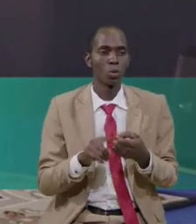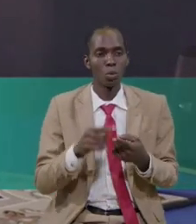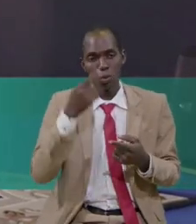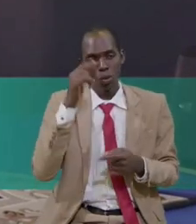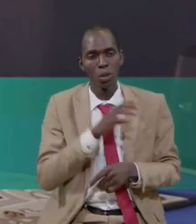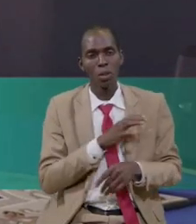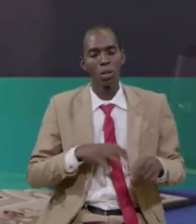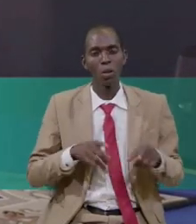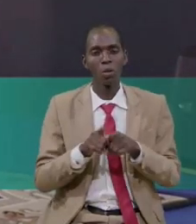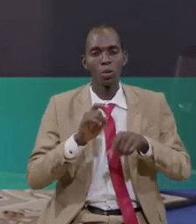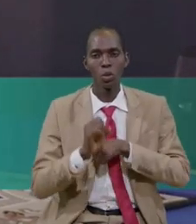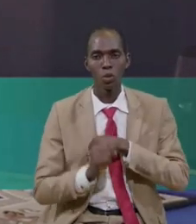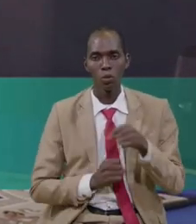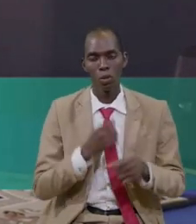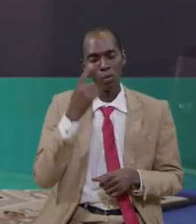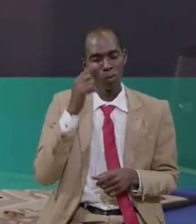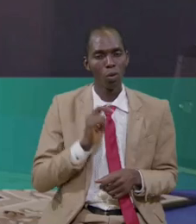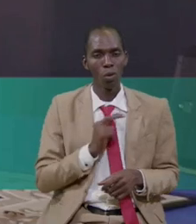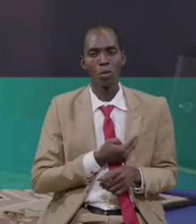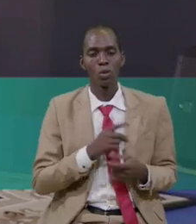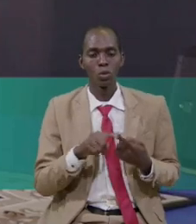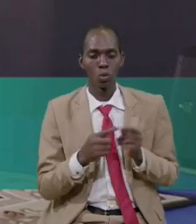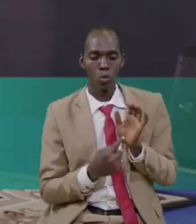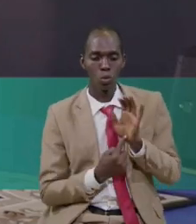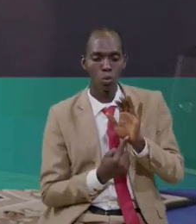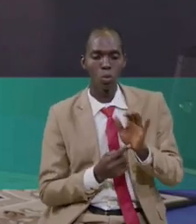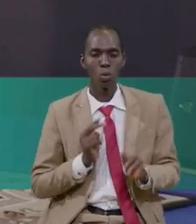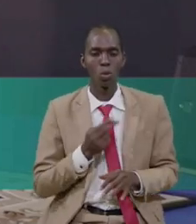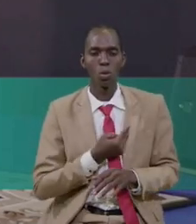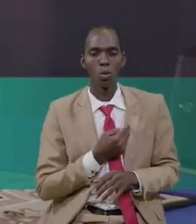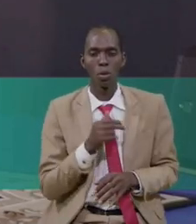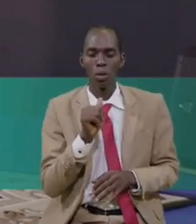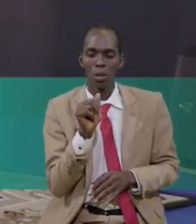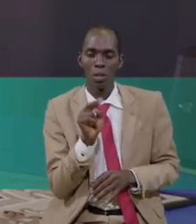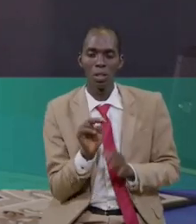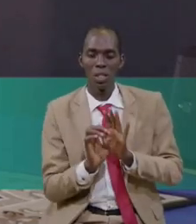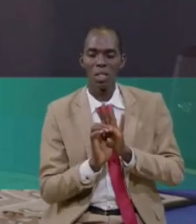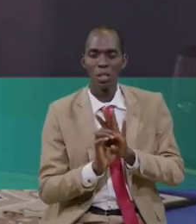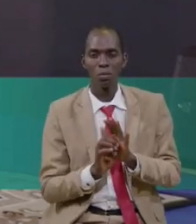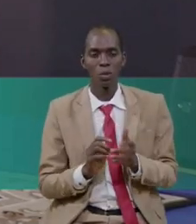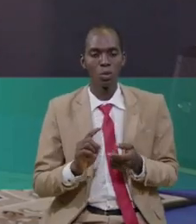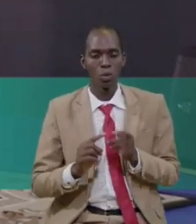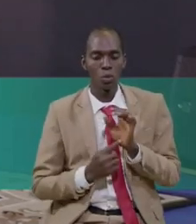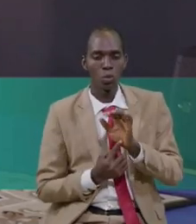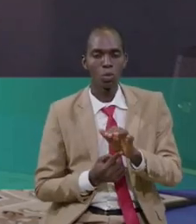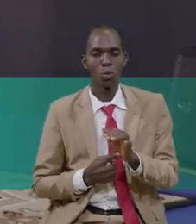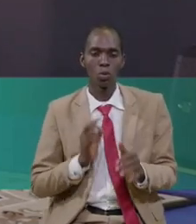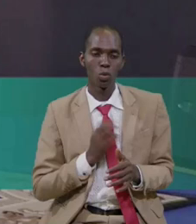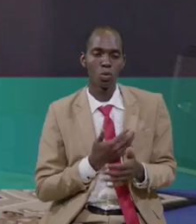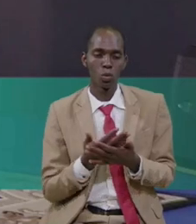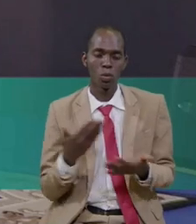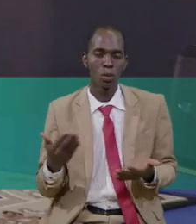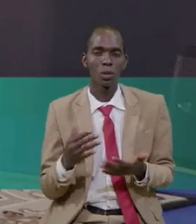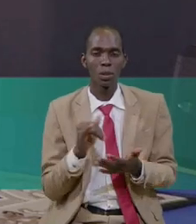nous, nous donnant un exemple, nous donnant un modèle pour que Vous